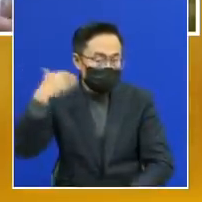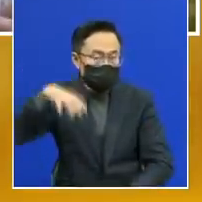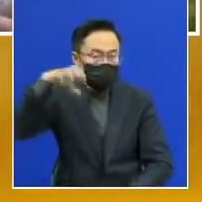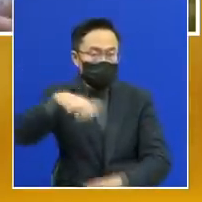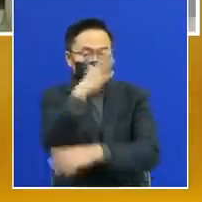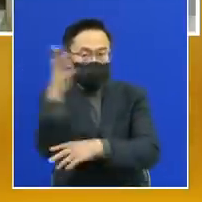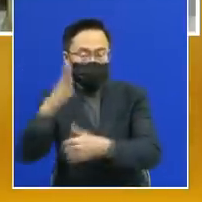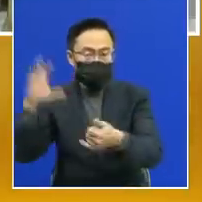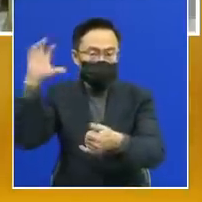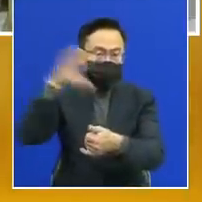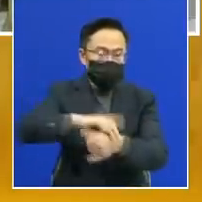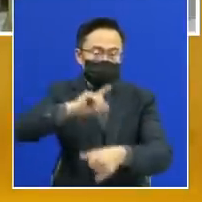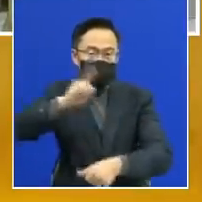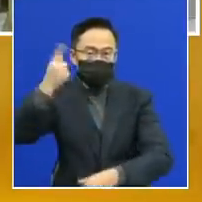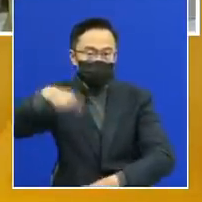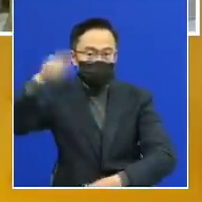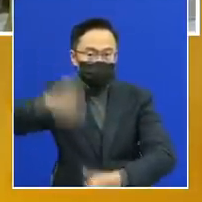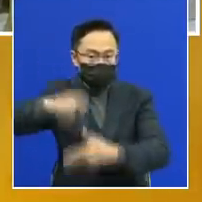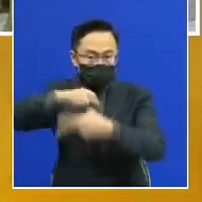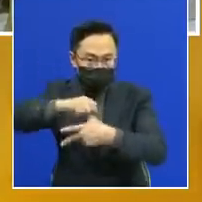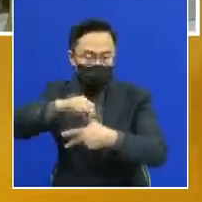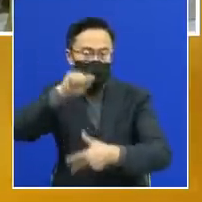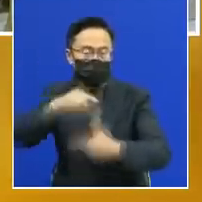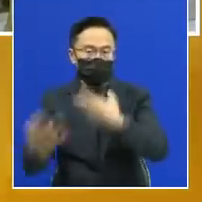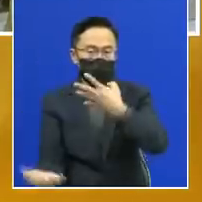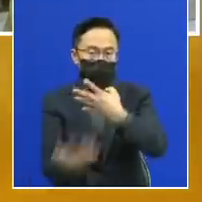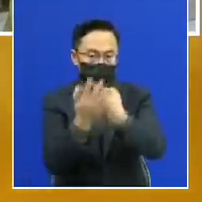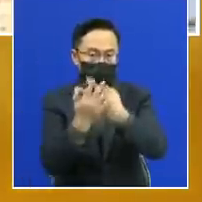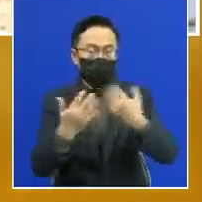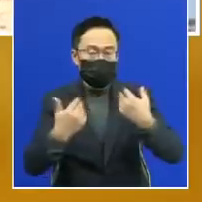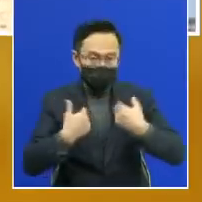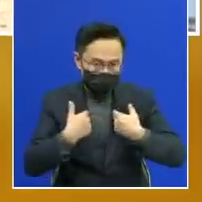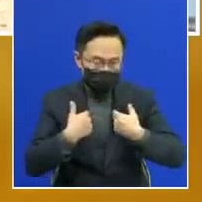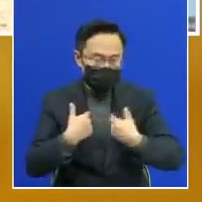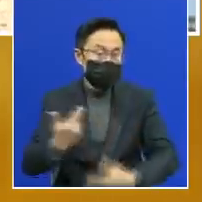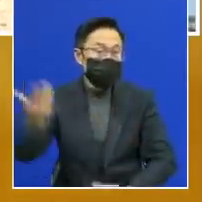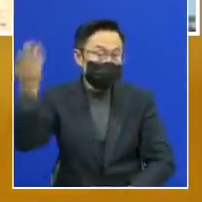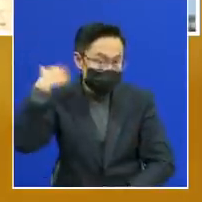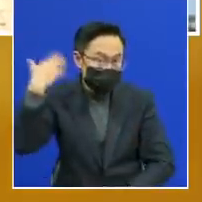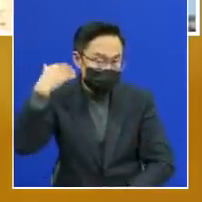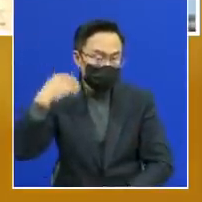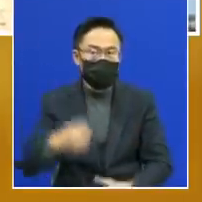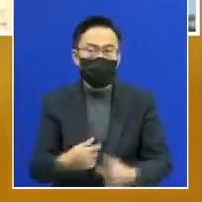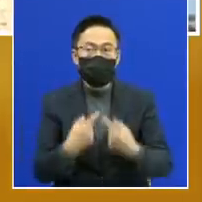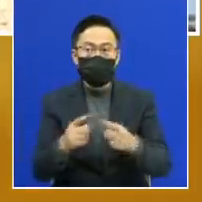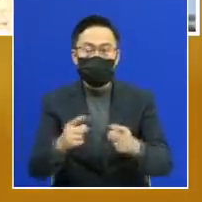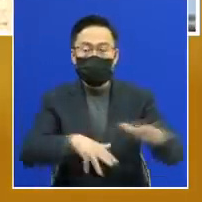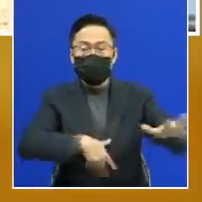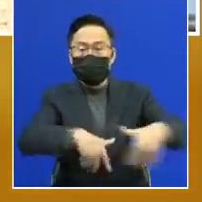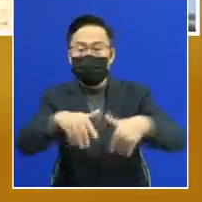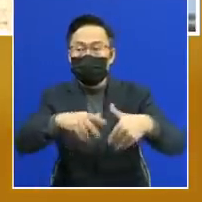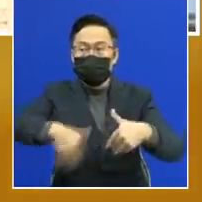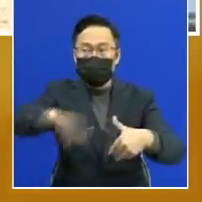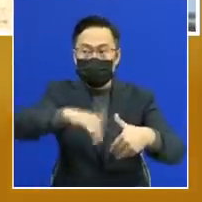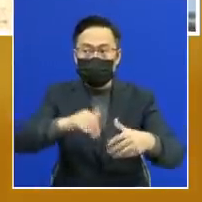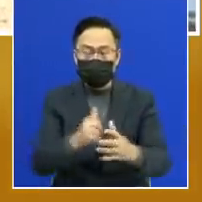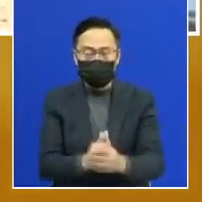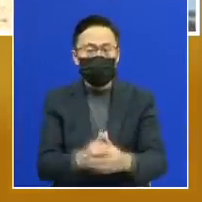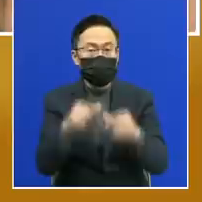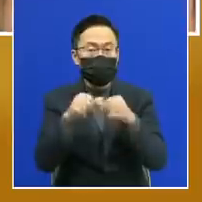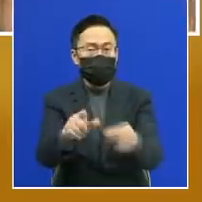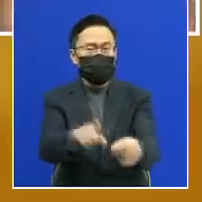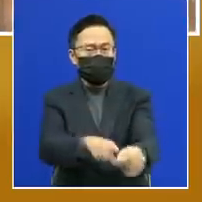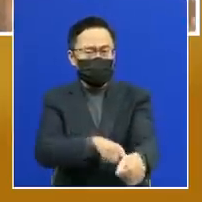นถึงศาลฎีกาพิพากษาลงโทษจำคุกก็มีแต่ประเด็นที่สำคัญคือถ้าเป็นชาวบ้านที่อยู่ม